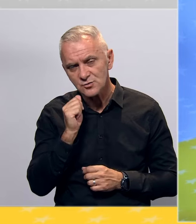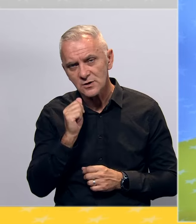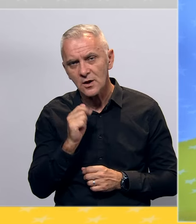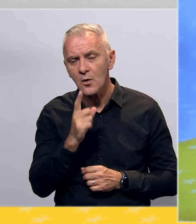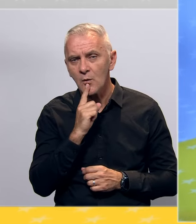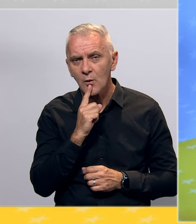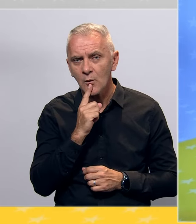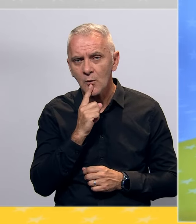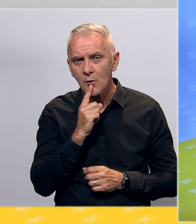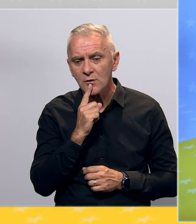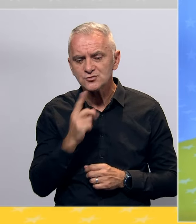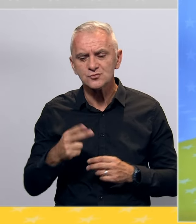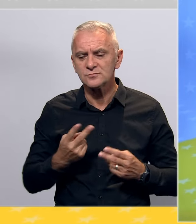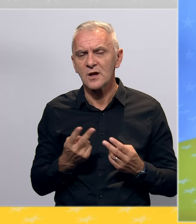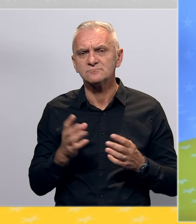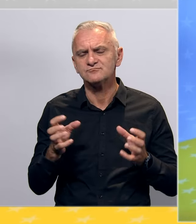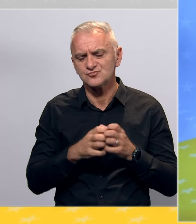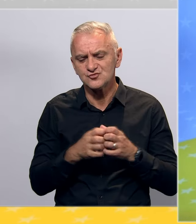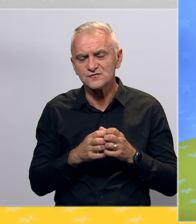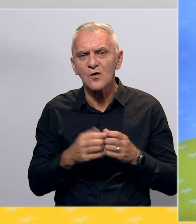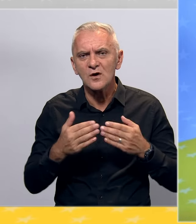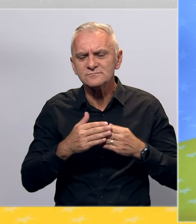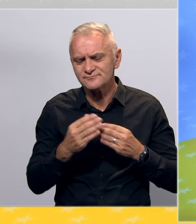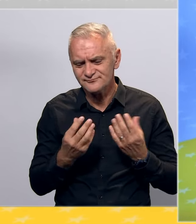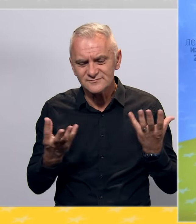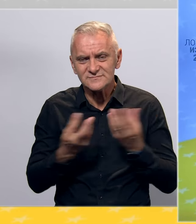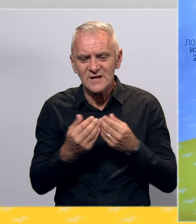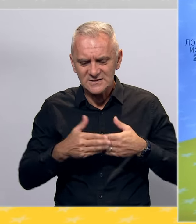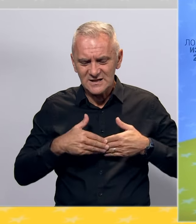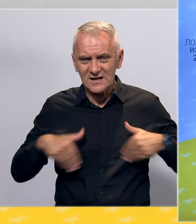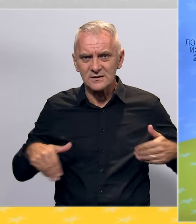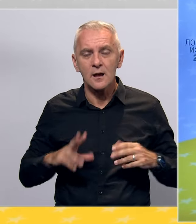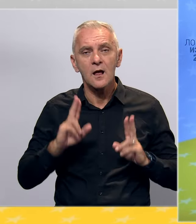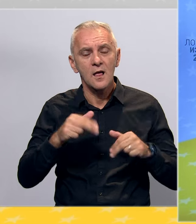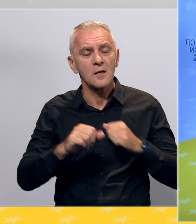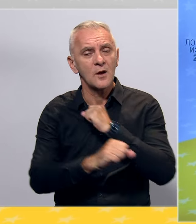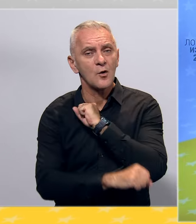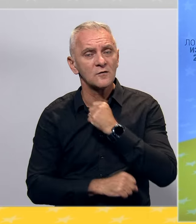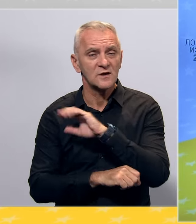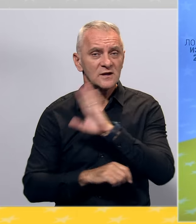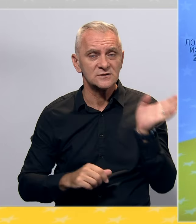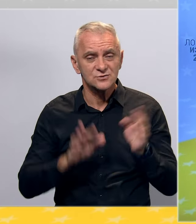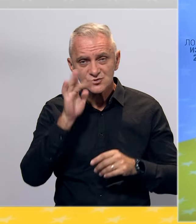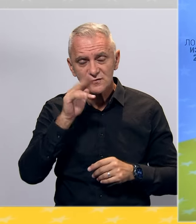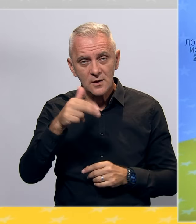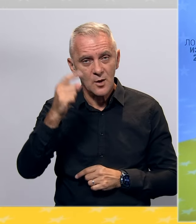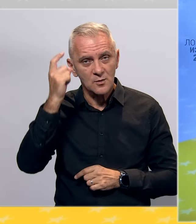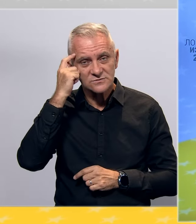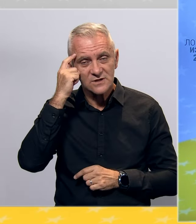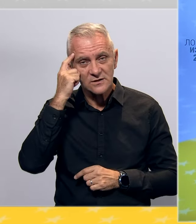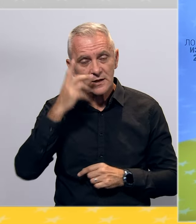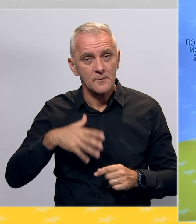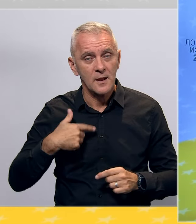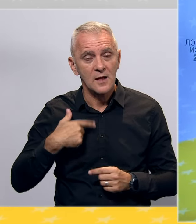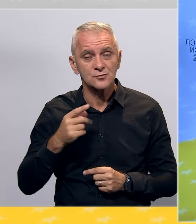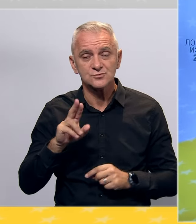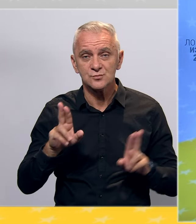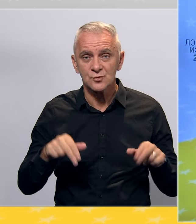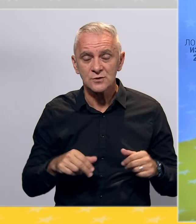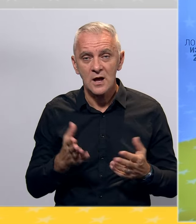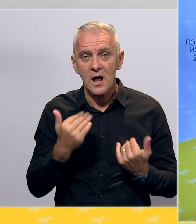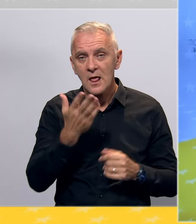koji su, nažalost, na marginama društvene zajednice. Imamo Univerzitet Istočno Sarajevo, imamo znanje, mladost i resurse,